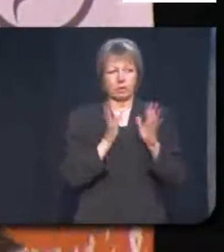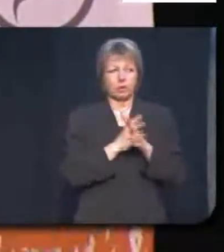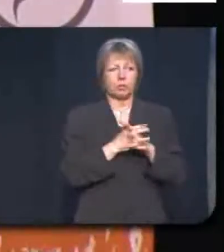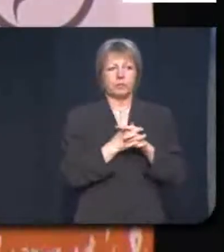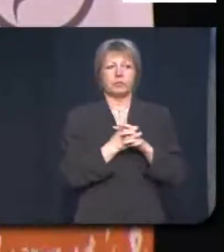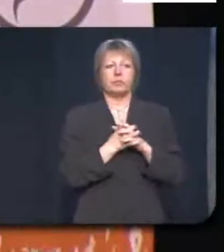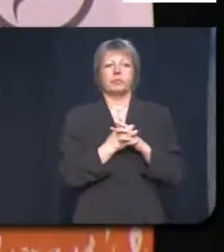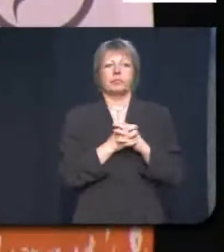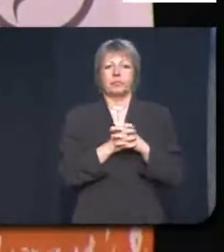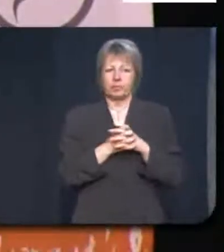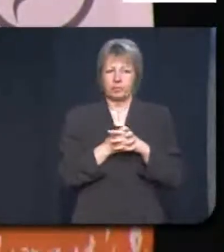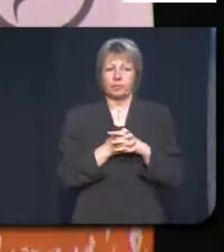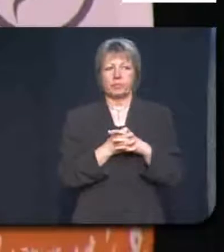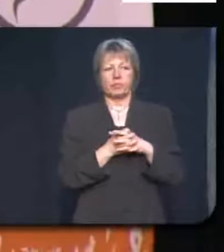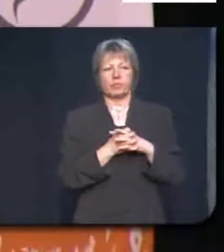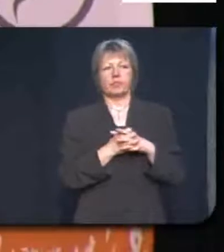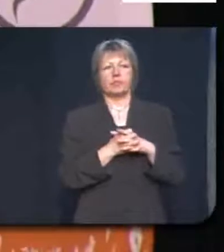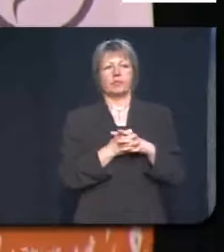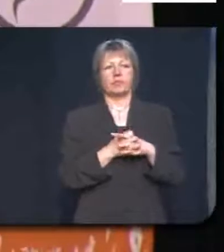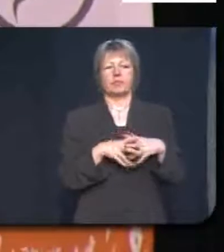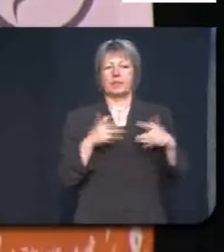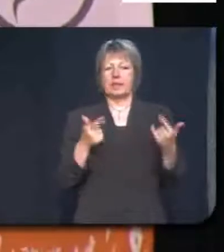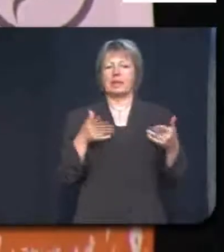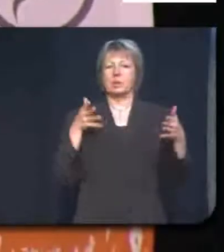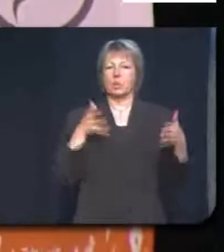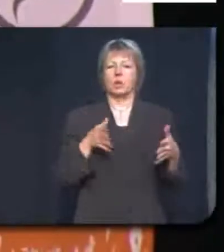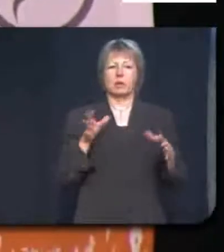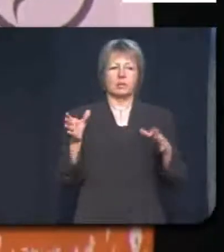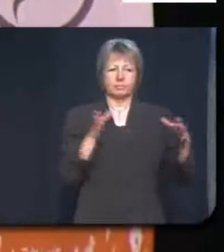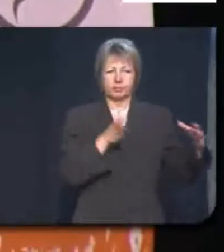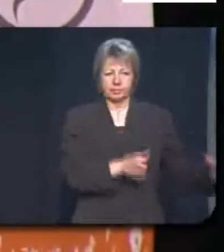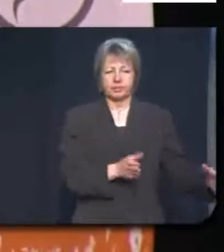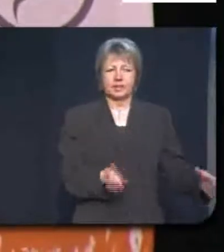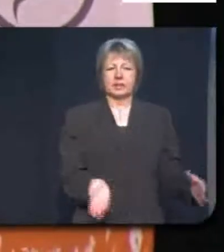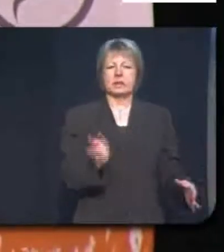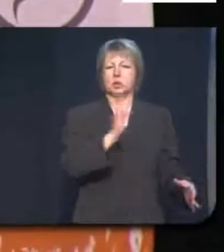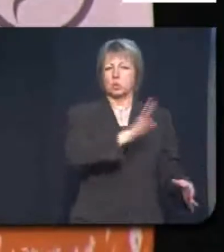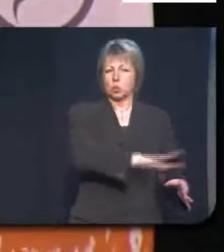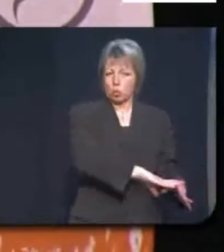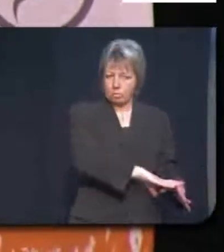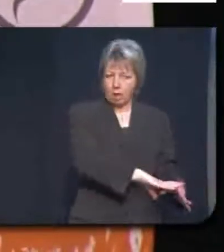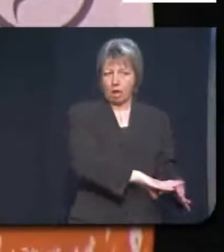ihr könnt die Ohren runtersetzen schließen